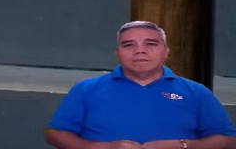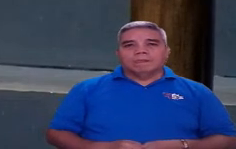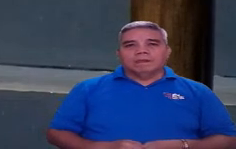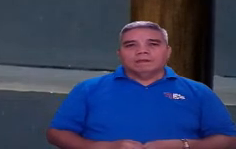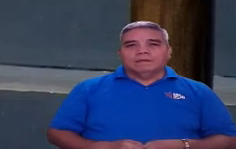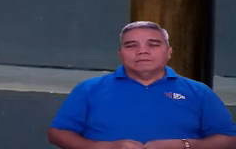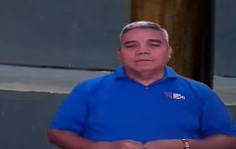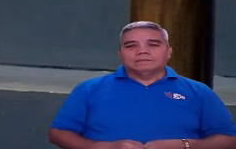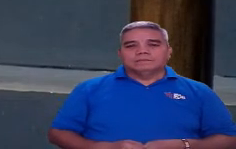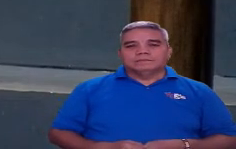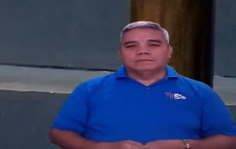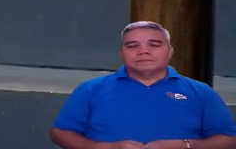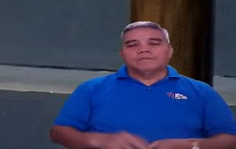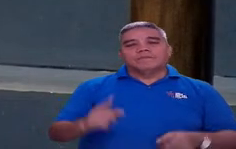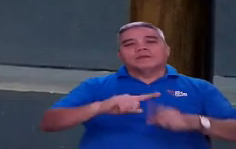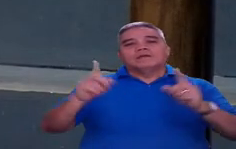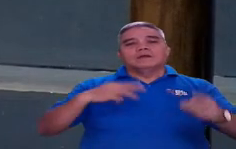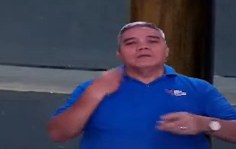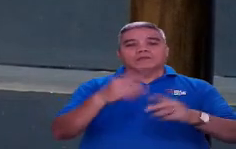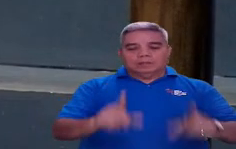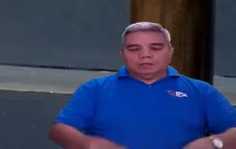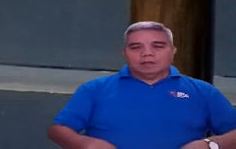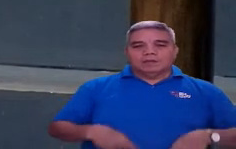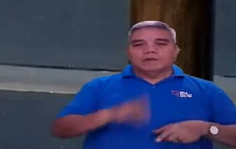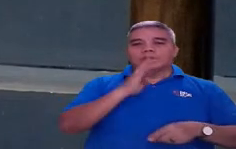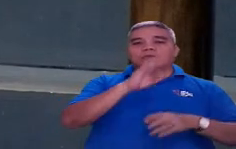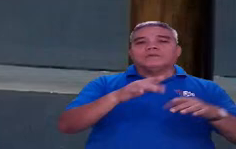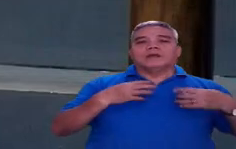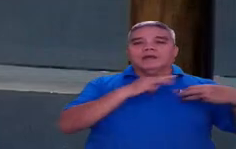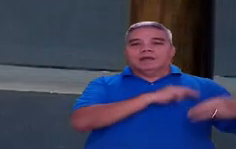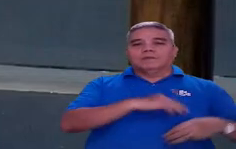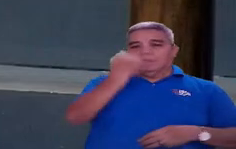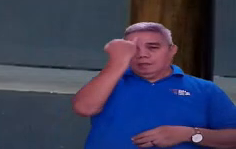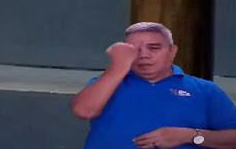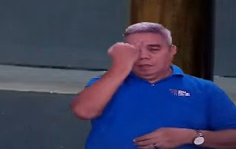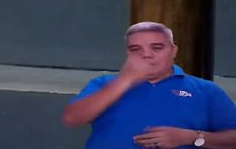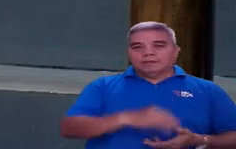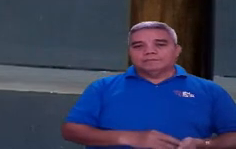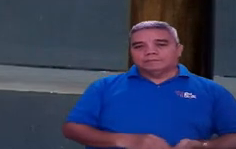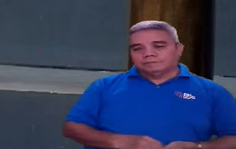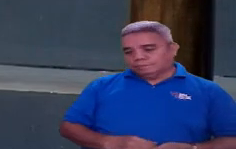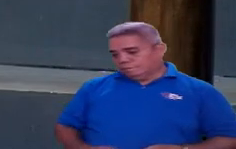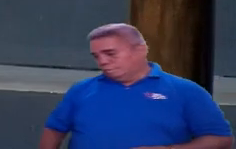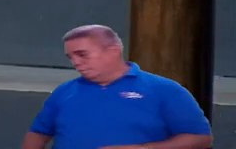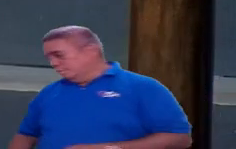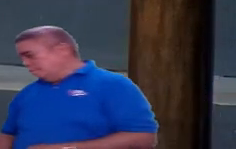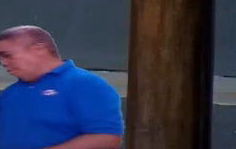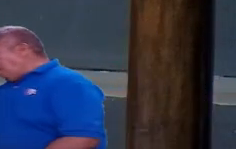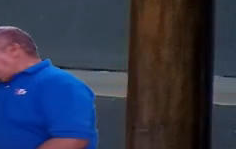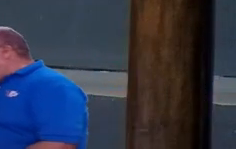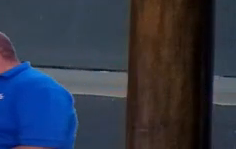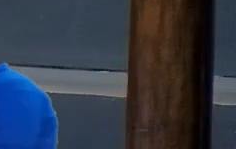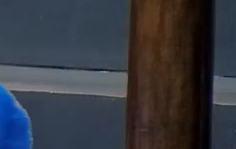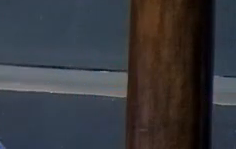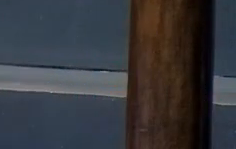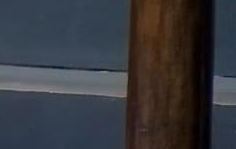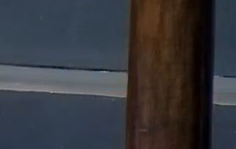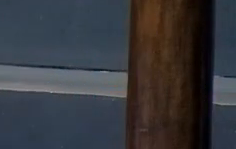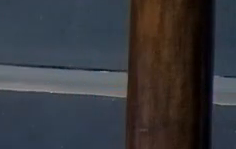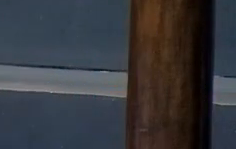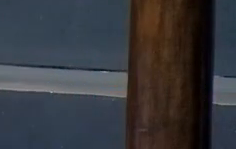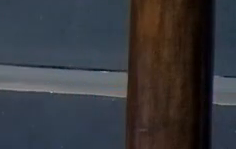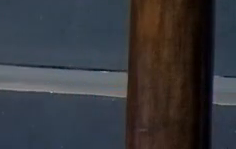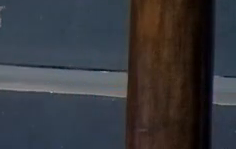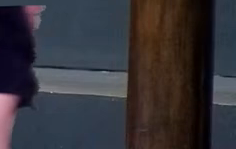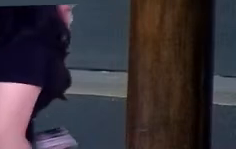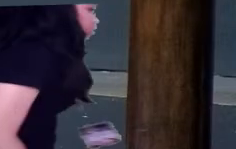kaysa sa bata. And that burdens my heart to surrender my life to be a missionary in India. And I would like to thank you, Pastor Kent Gisalba. It was Pastor Kent whom